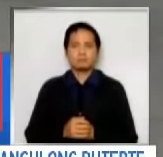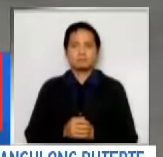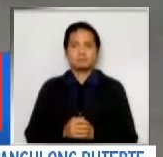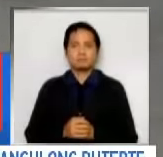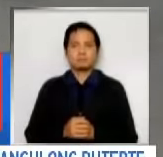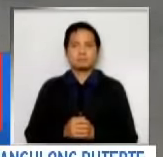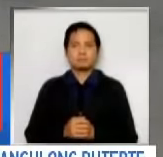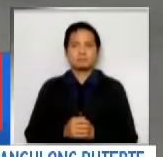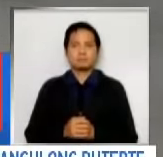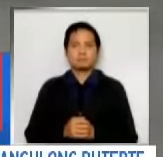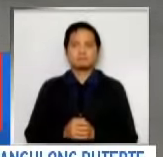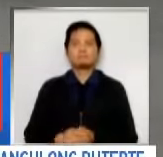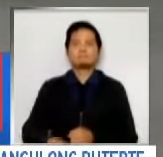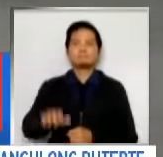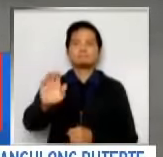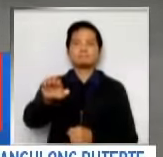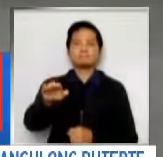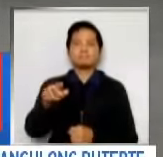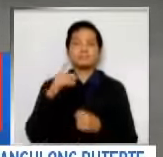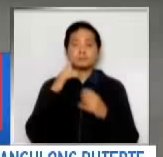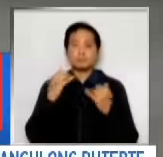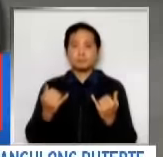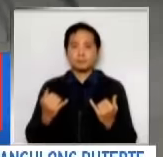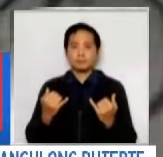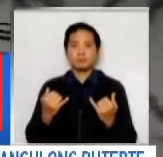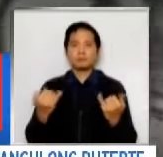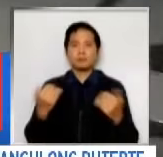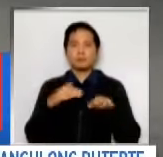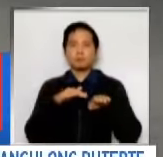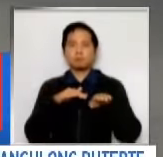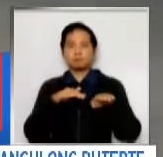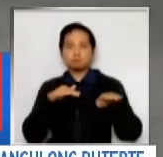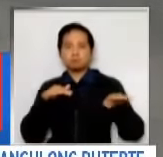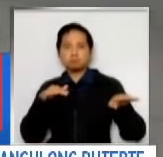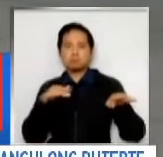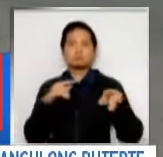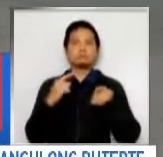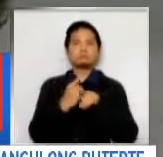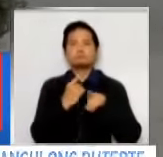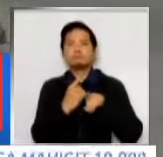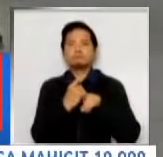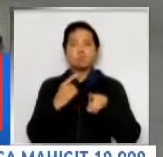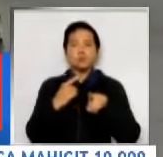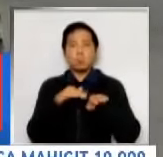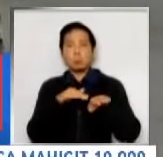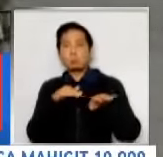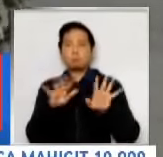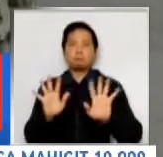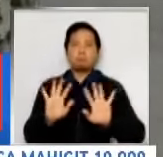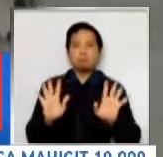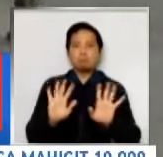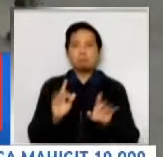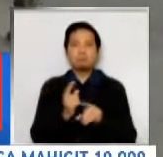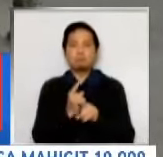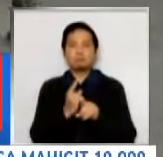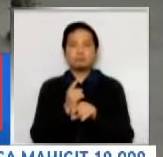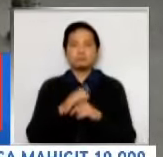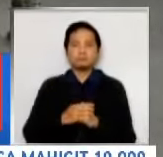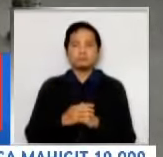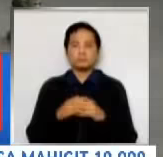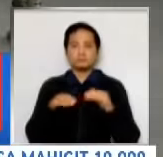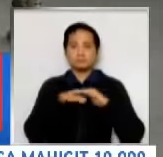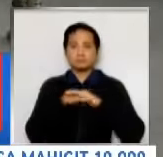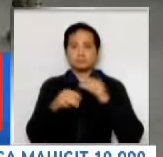Igan, sa ngayon ay moderate traffic yung mararanasan ng mga motoristang papasok ng boundary dito sa May San Pedro,